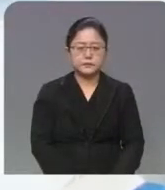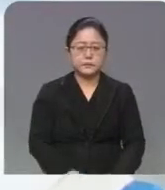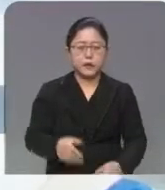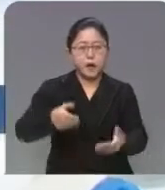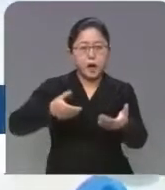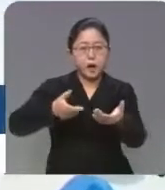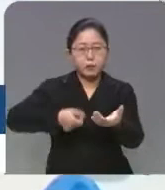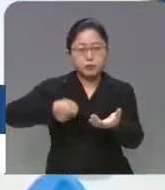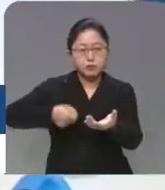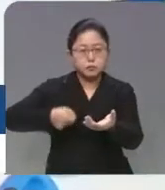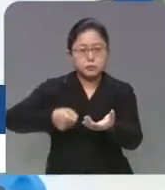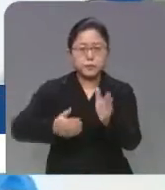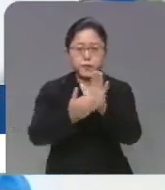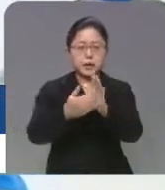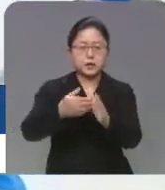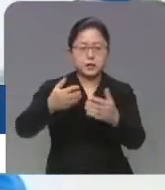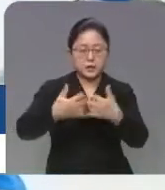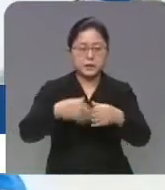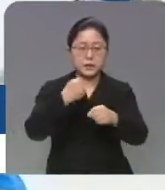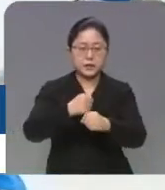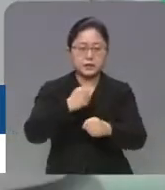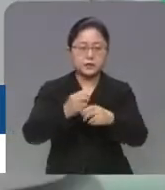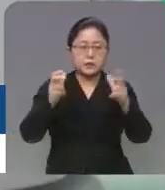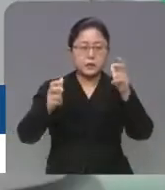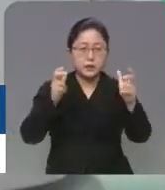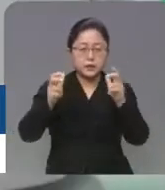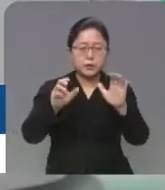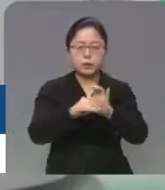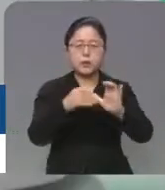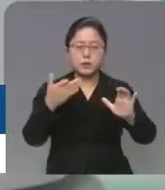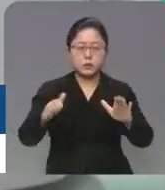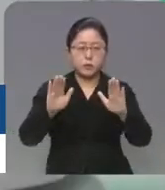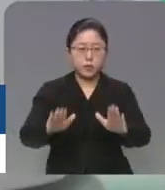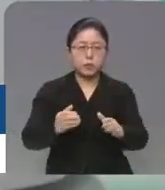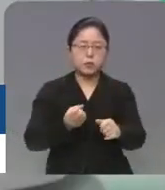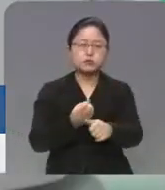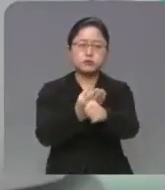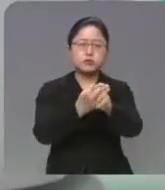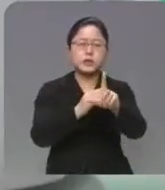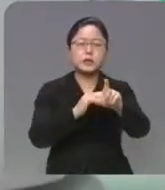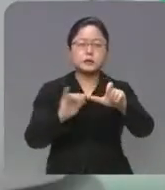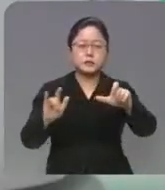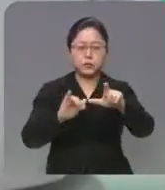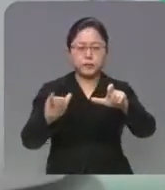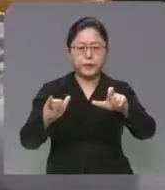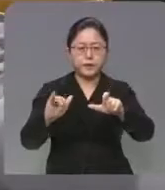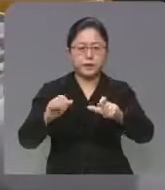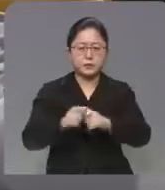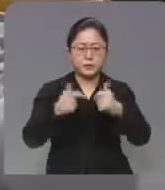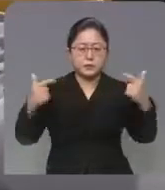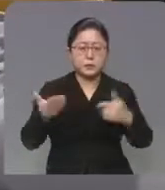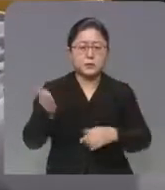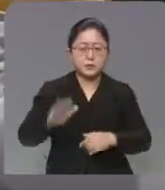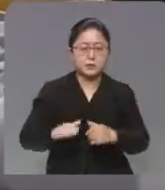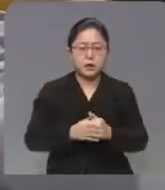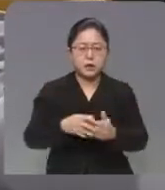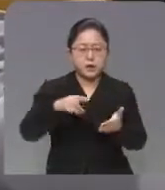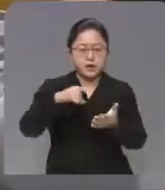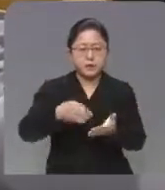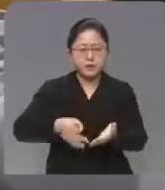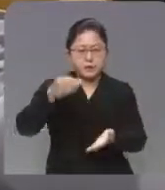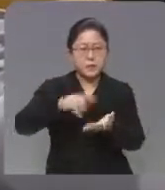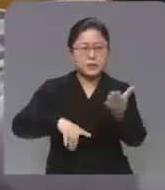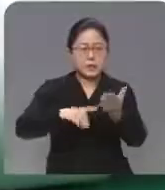분무기 등 방역기계를 생산하는 광주의 이 업체는 코로나19로 올해 수출액이 15배나 뛰었습니다. 하지만 높은 관세